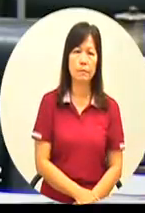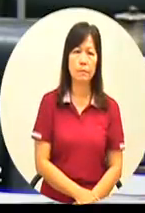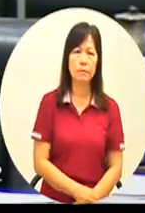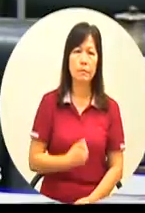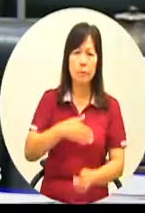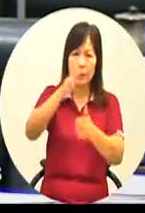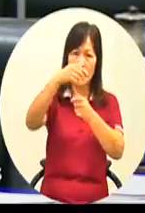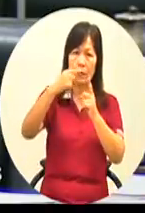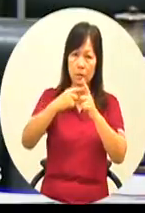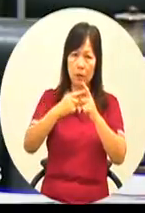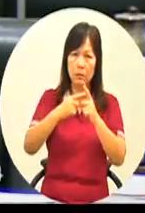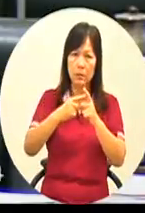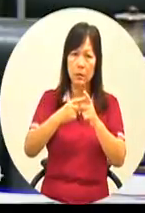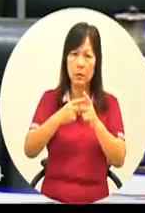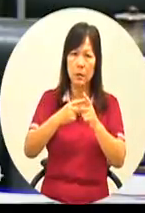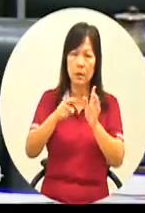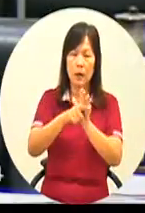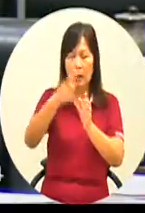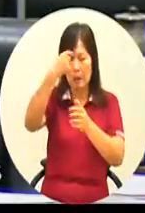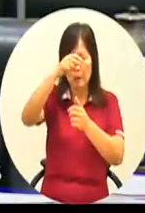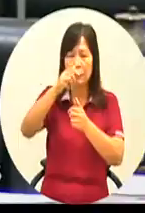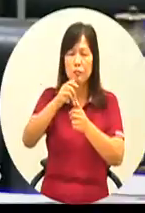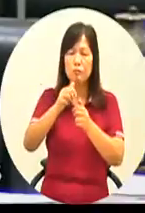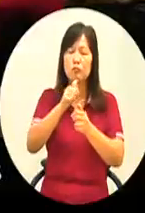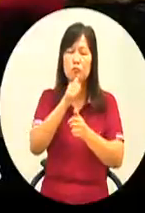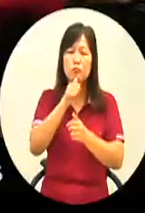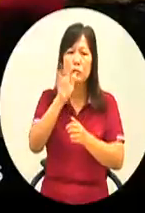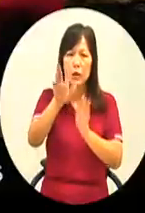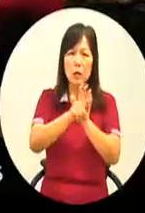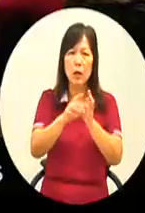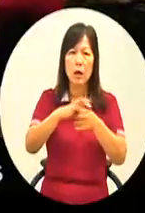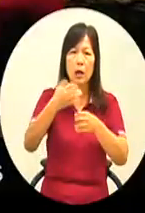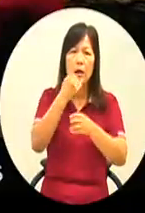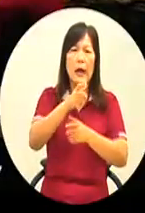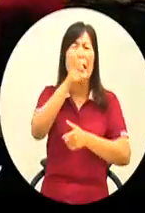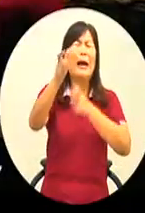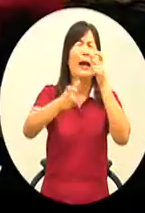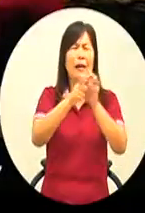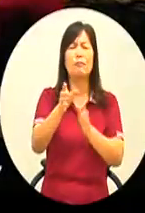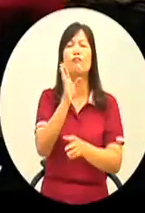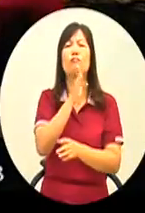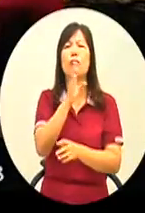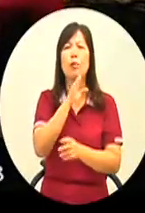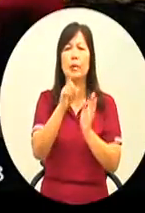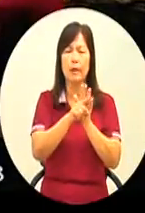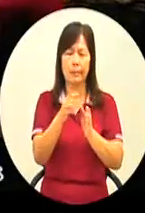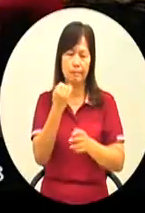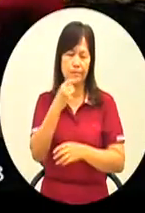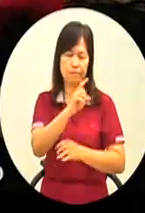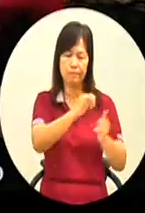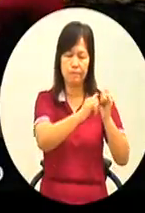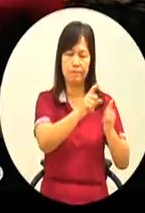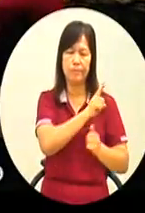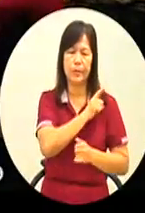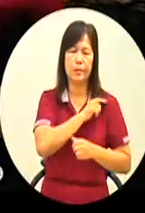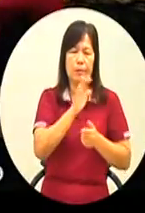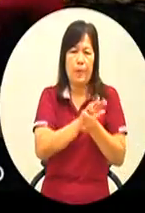的故乡啊，呼天喊地没用啊，百姓只好自救啊，